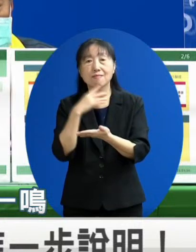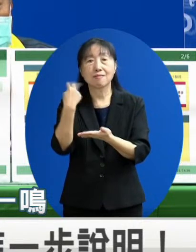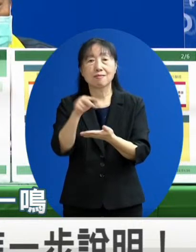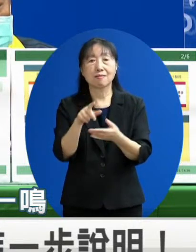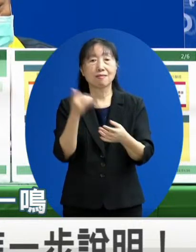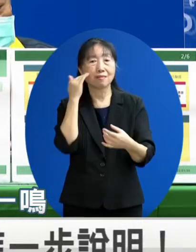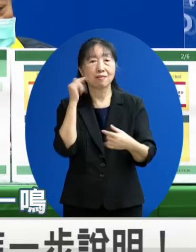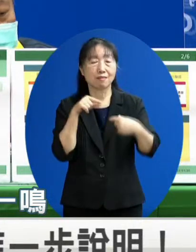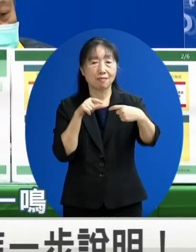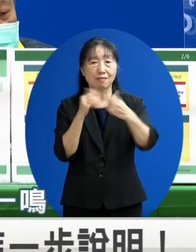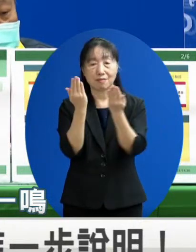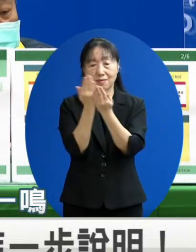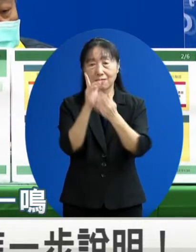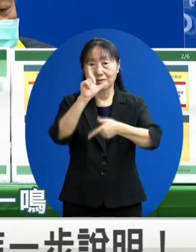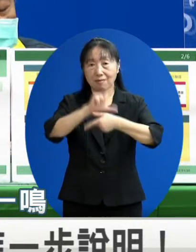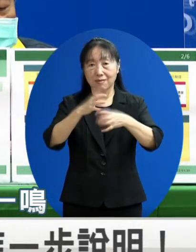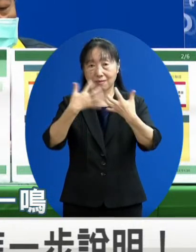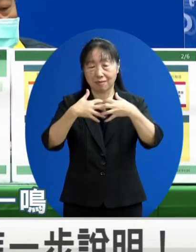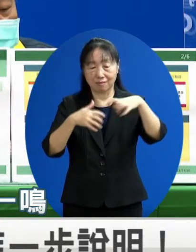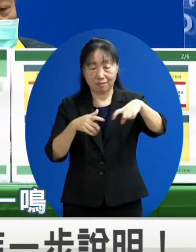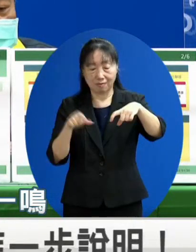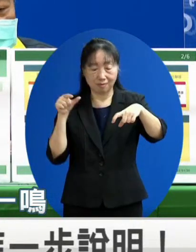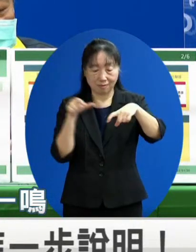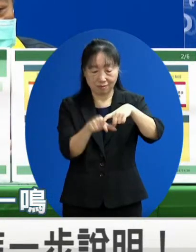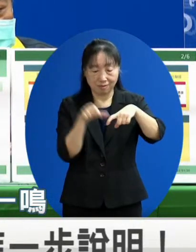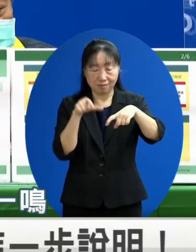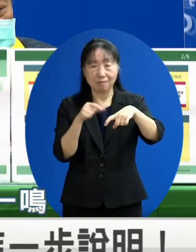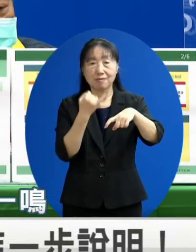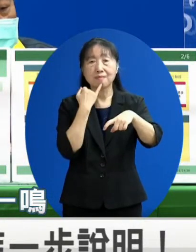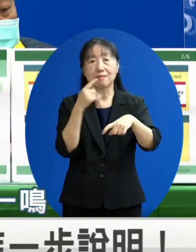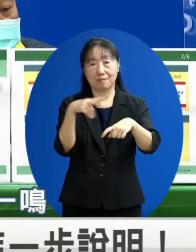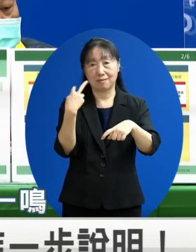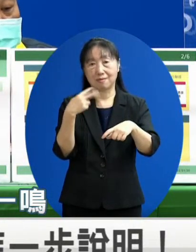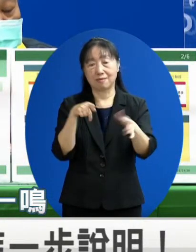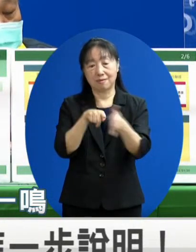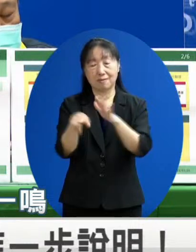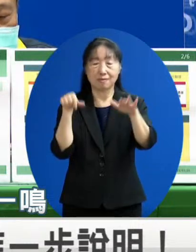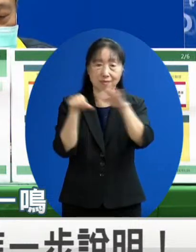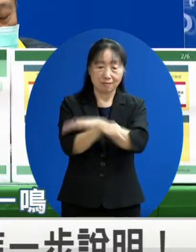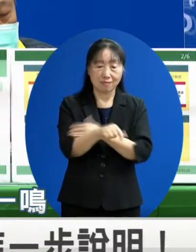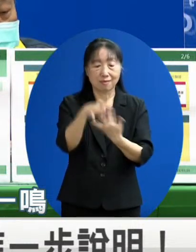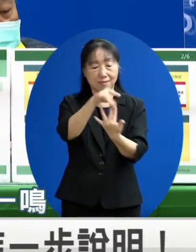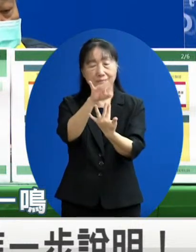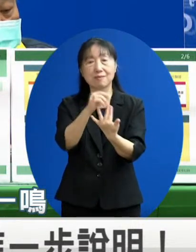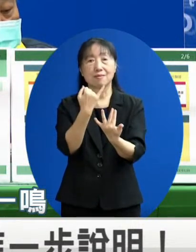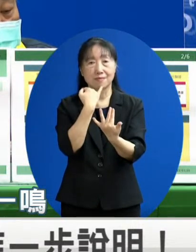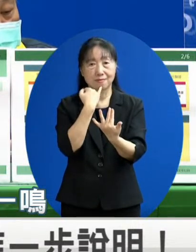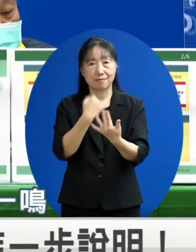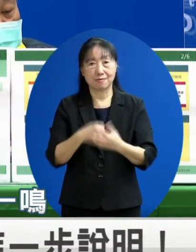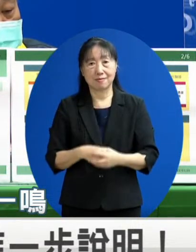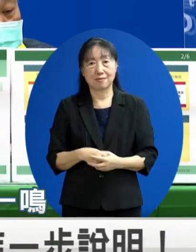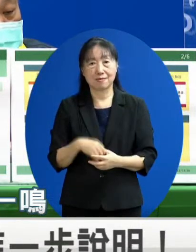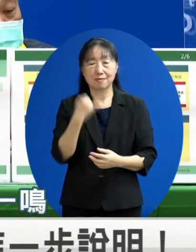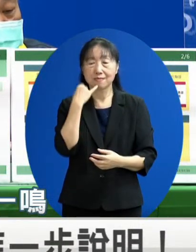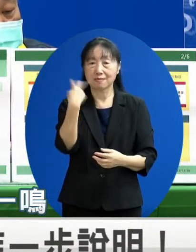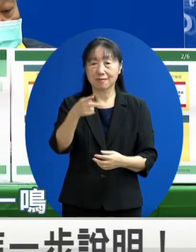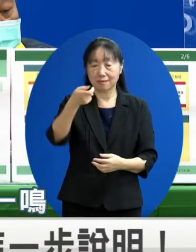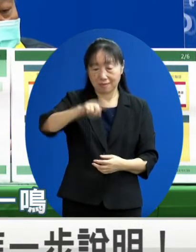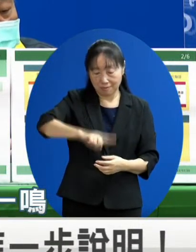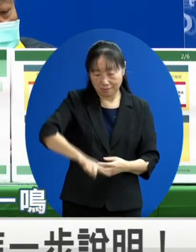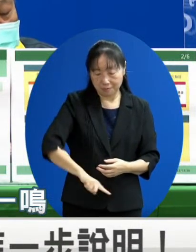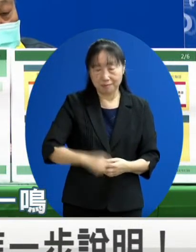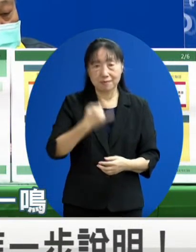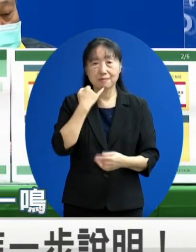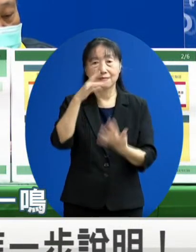卡机的情况之下用自然人凭证，或者是可以直接进入来选项。那进入选项之后，就可以往下去挑选